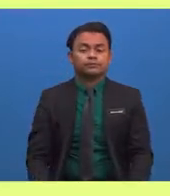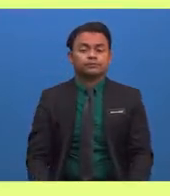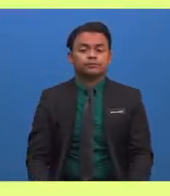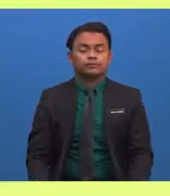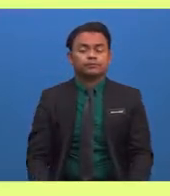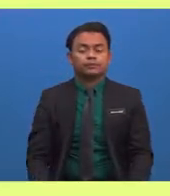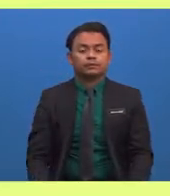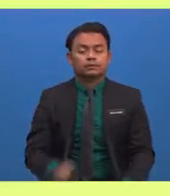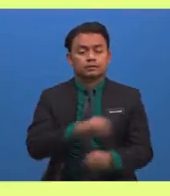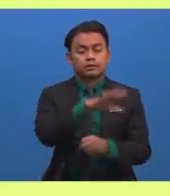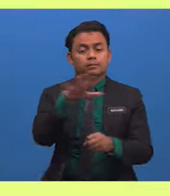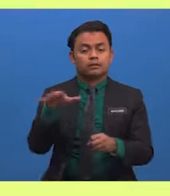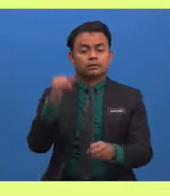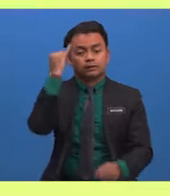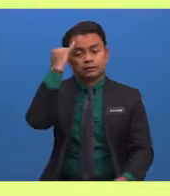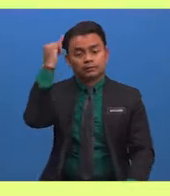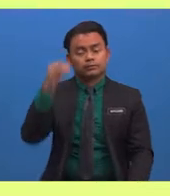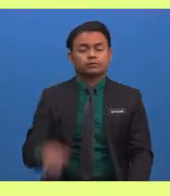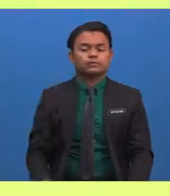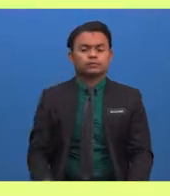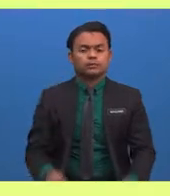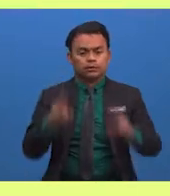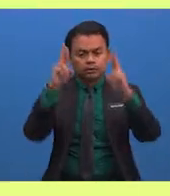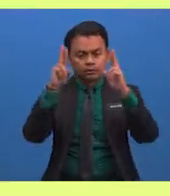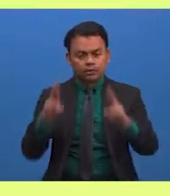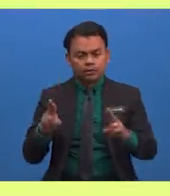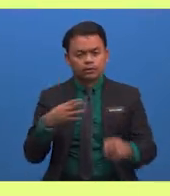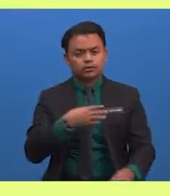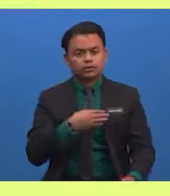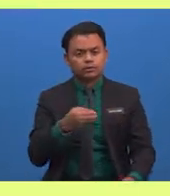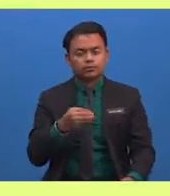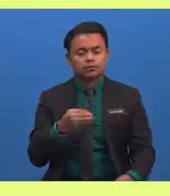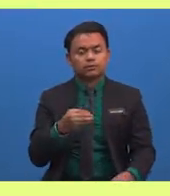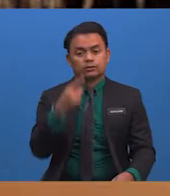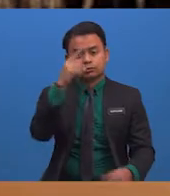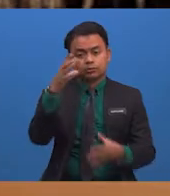ilmu, manakala rakyat begitu gairah untuk memperolehi ilmu.